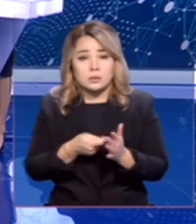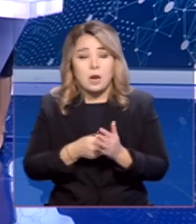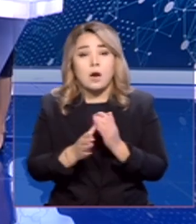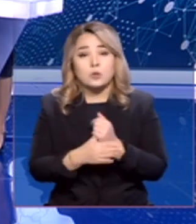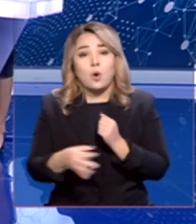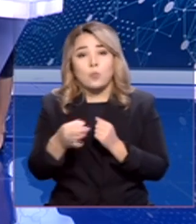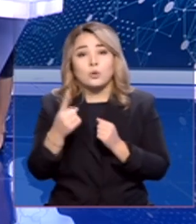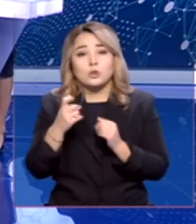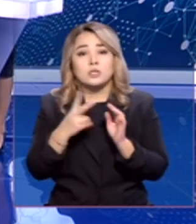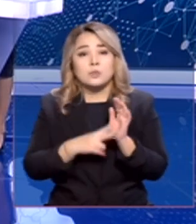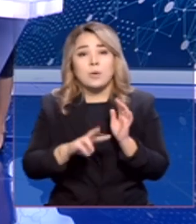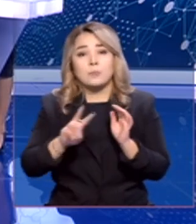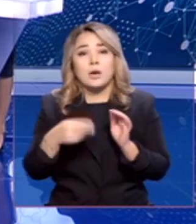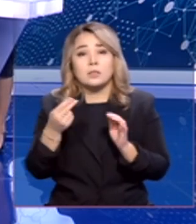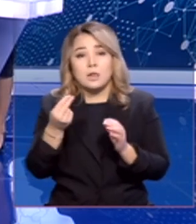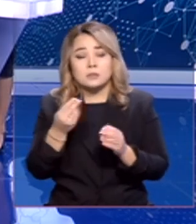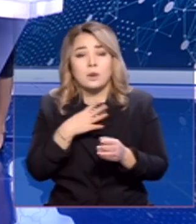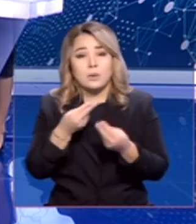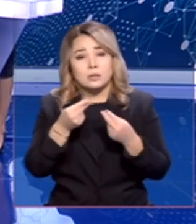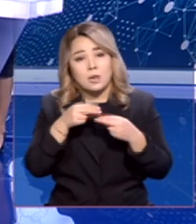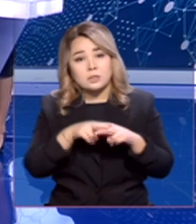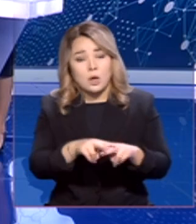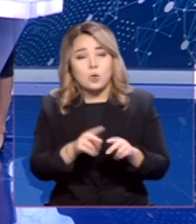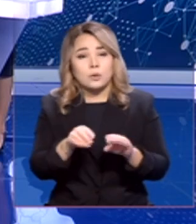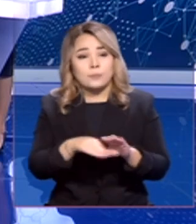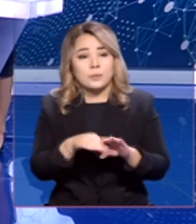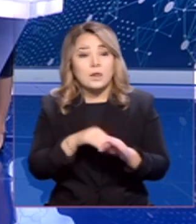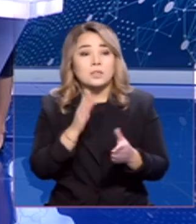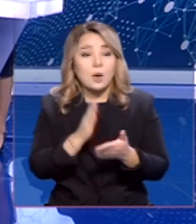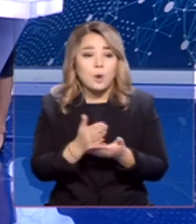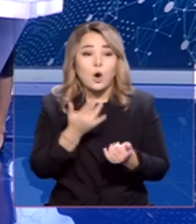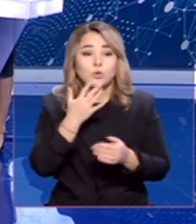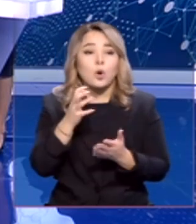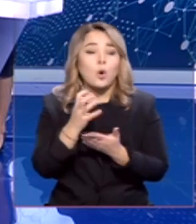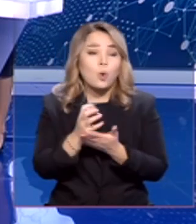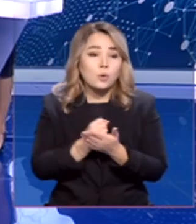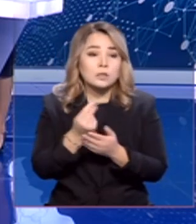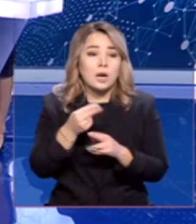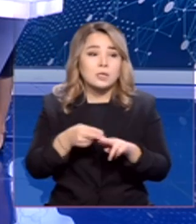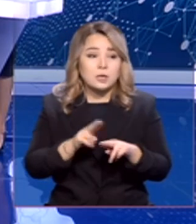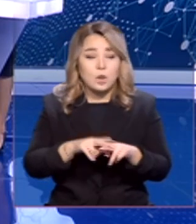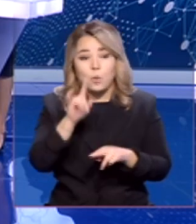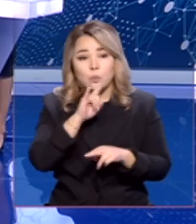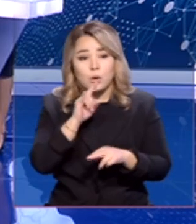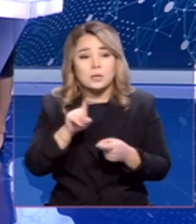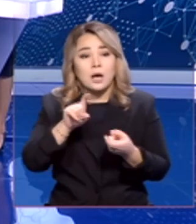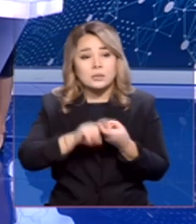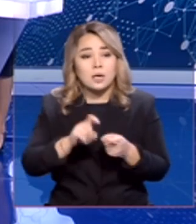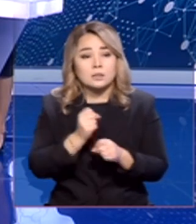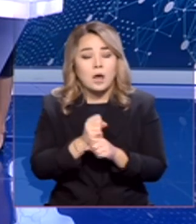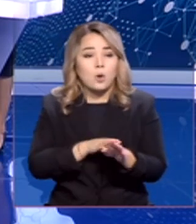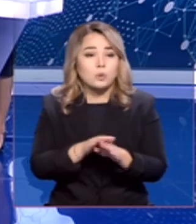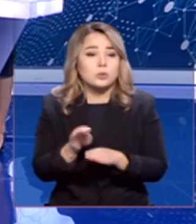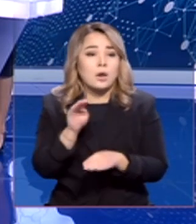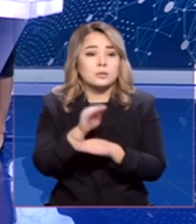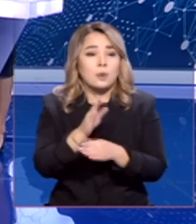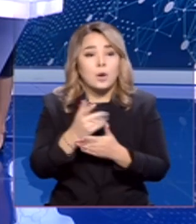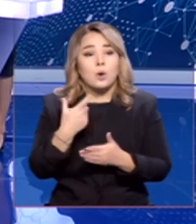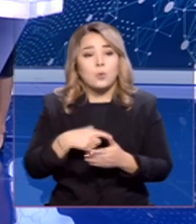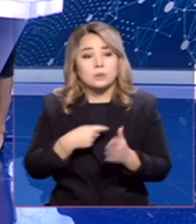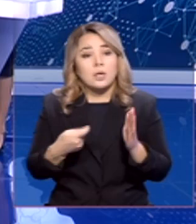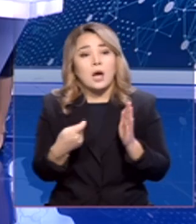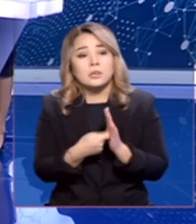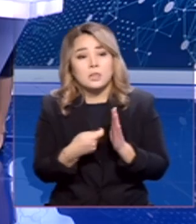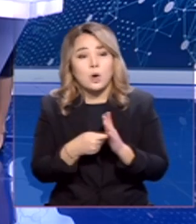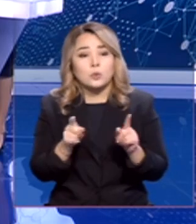облысы 170 миллиард теңгеден астам қаржы қазынаға құяды. Ұлттық қорда осы мұнайлы өлкенің арқасында толтырылып жатыр. Өзін өзі